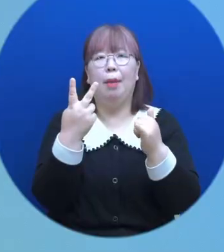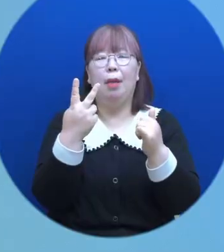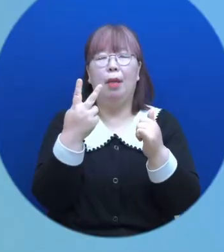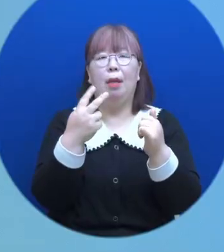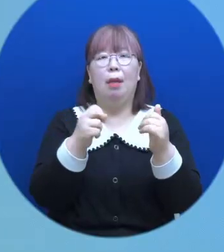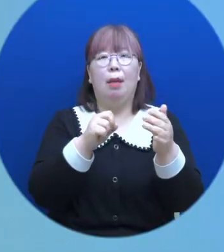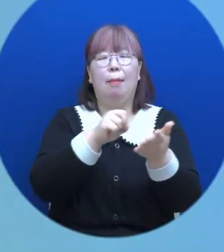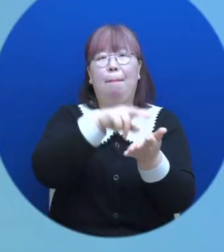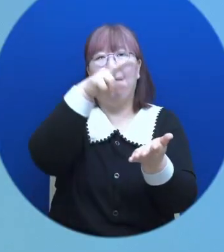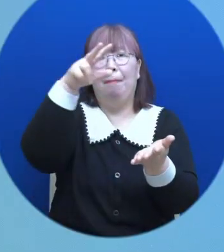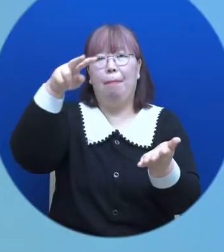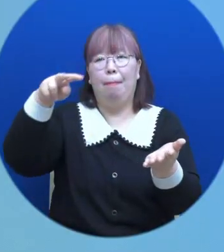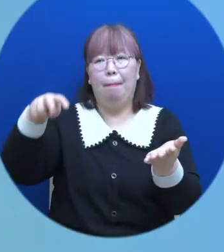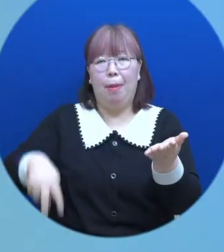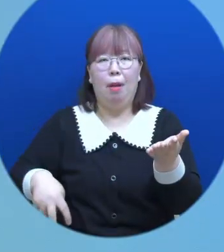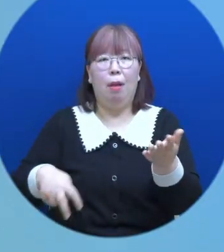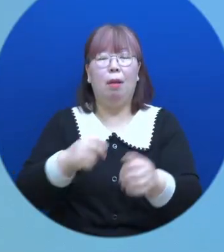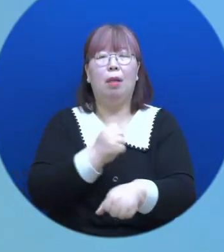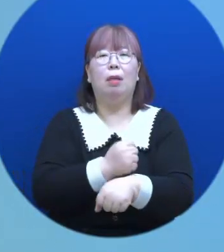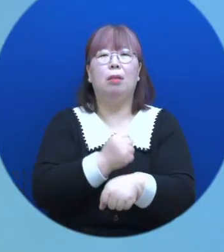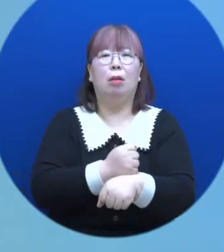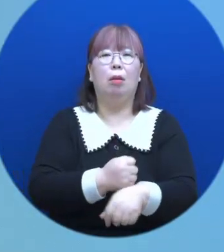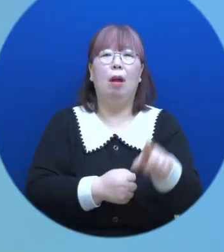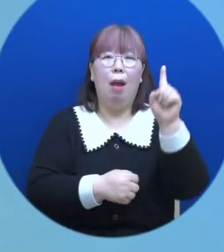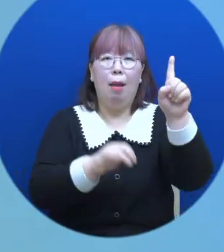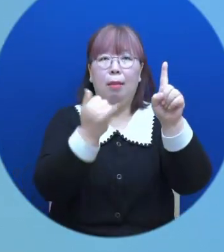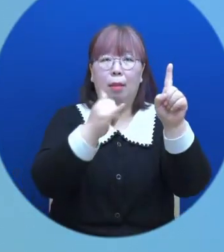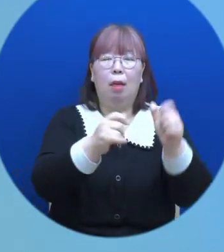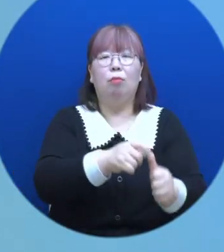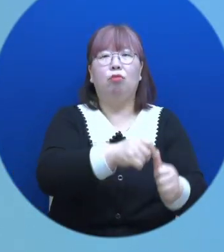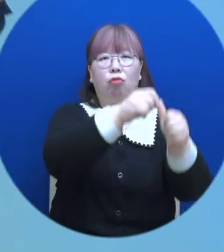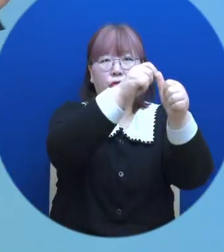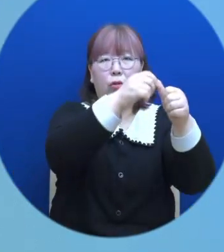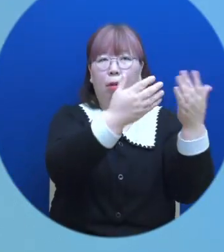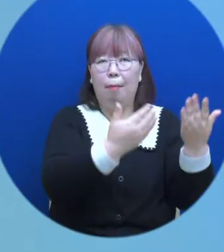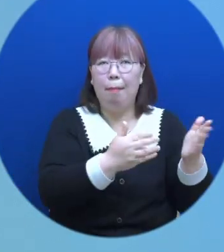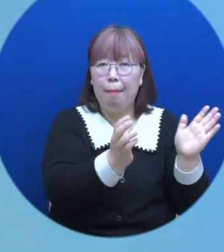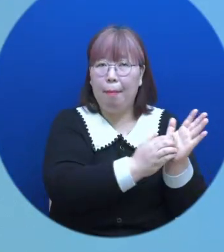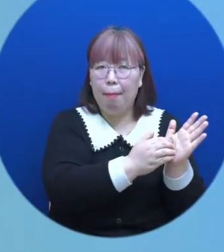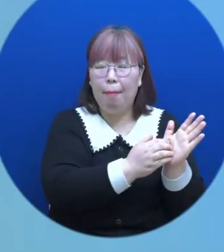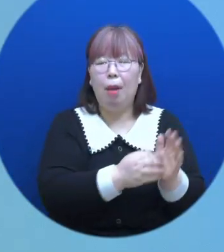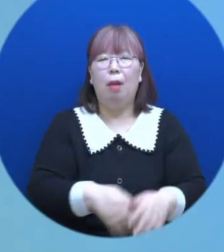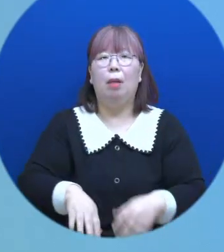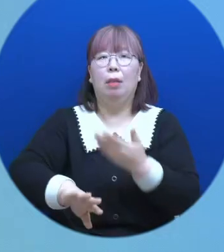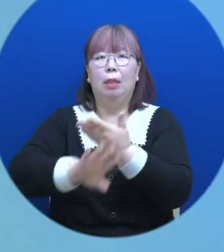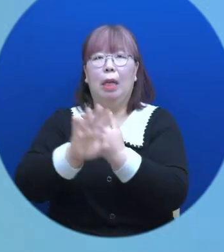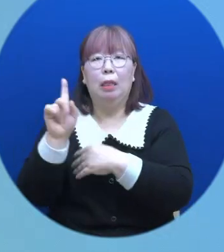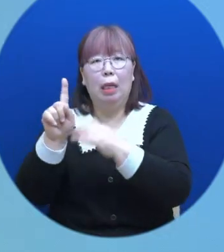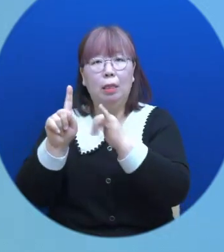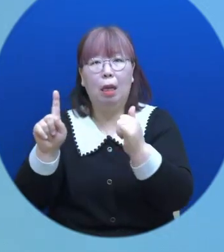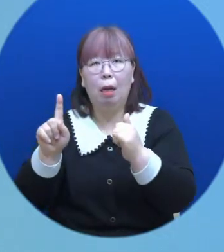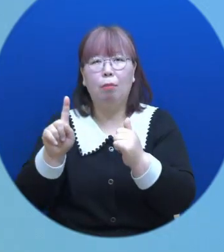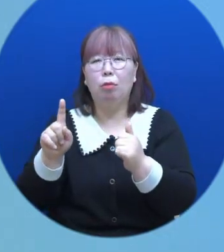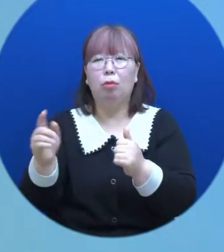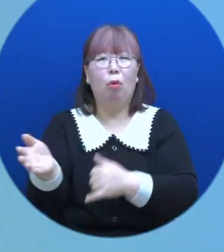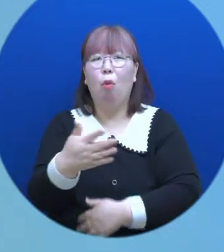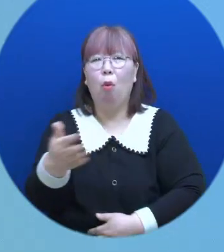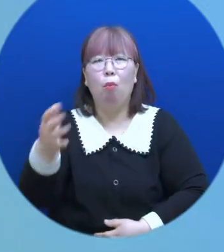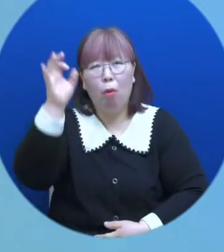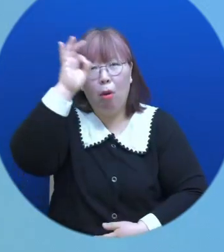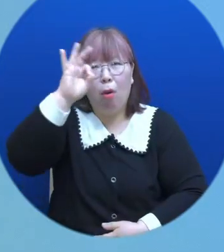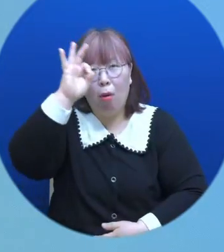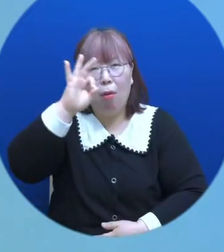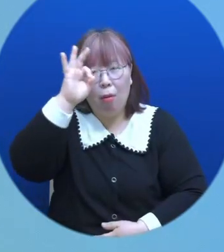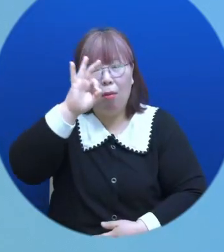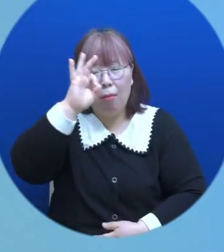탈출을 했어요. 그래서 한 명은 구출을 받았는데 한 명은 행방불명이